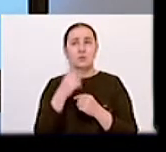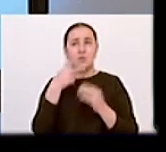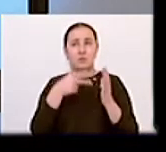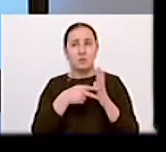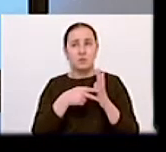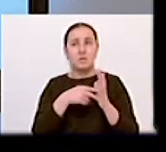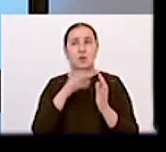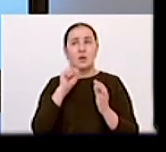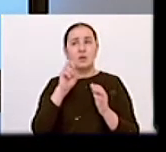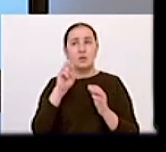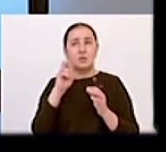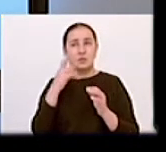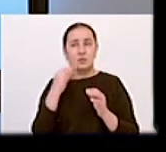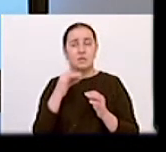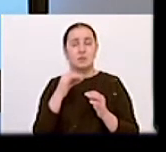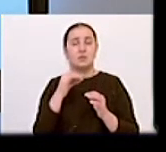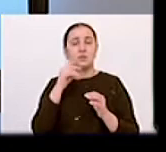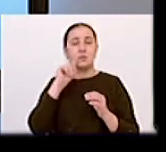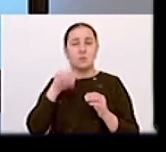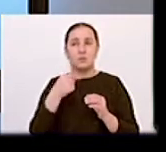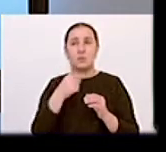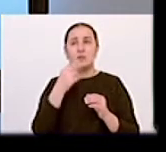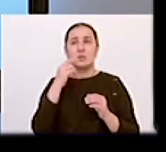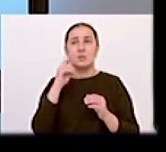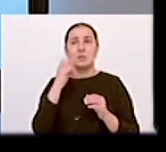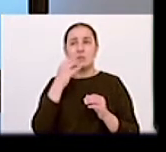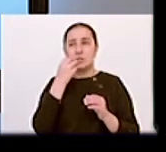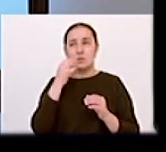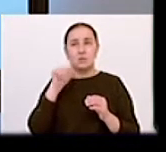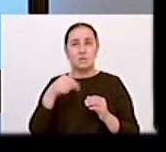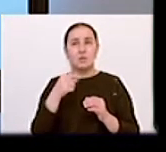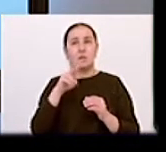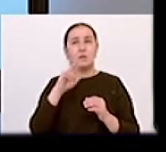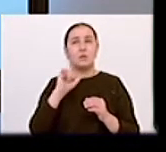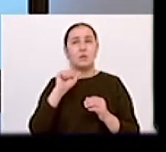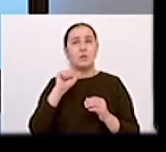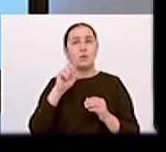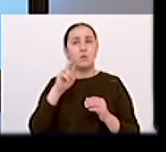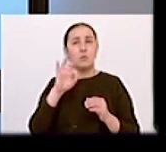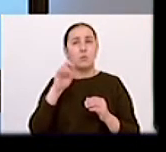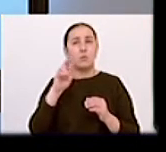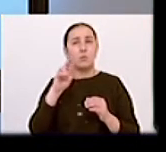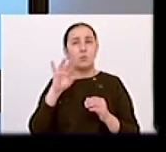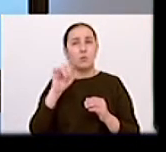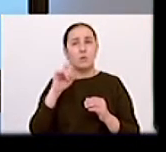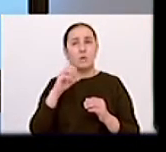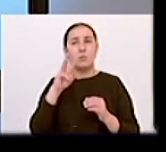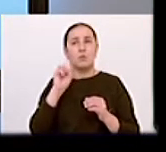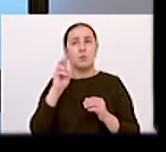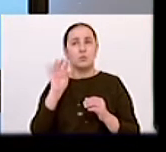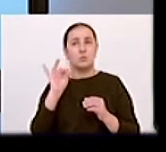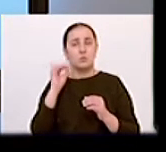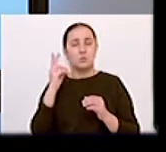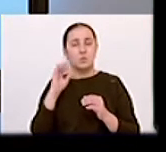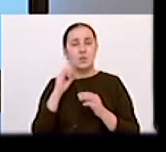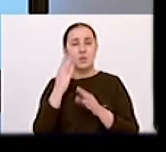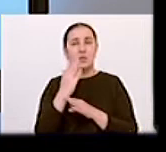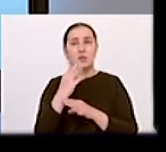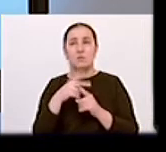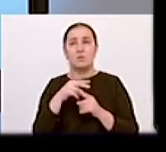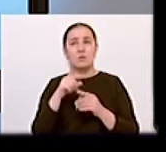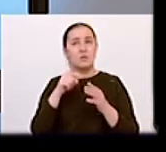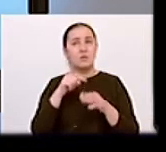Двоеточие. Акации, запятая, цветы, запятая, лопухи, макушки деревьев. Не